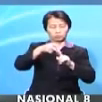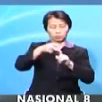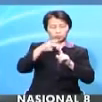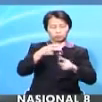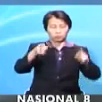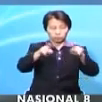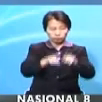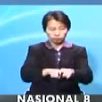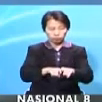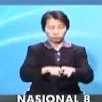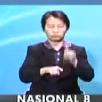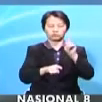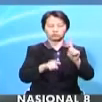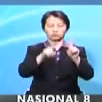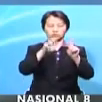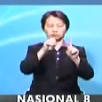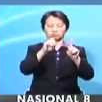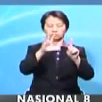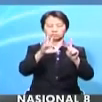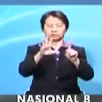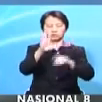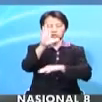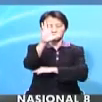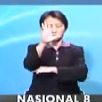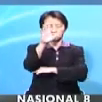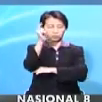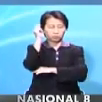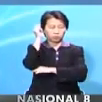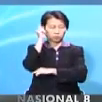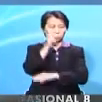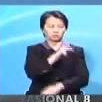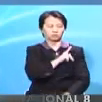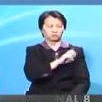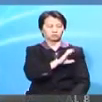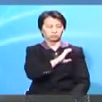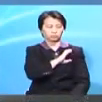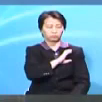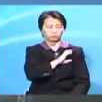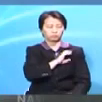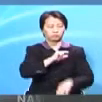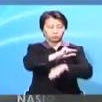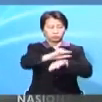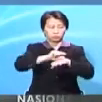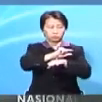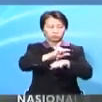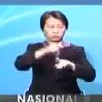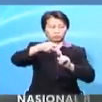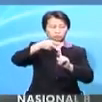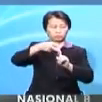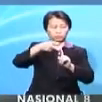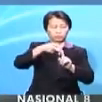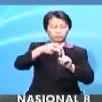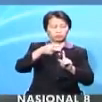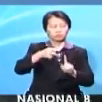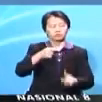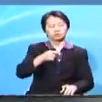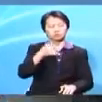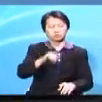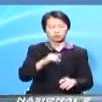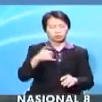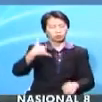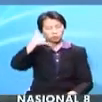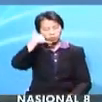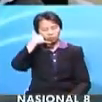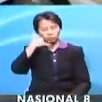pelaku kira-kira pukul 01.5 menit tengah hari tadi ketua polisi daerah Timur Laut isi pinguin yang